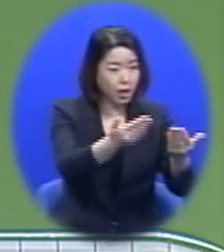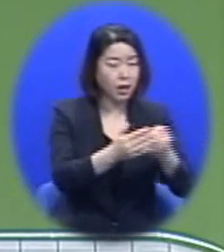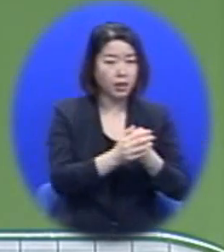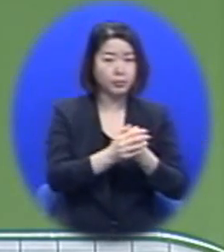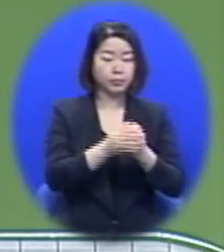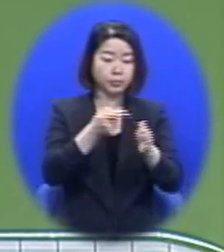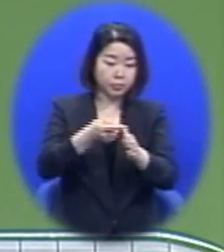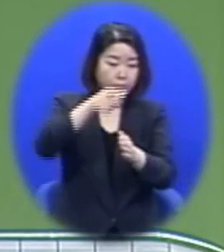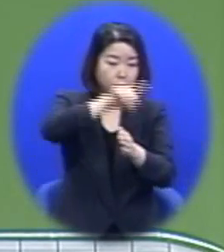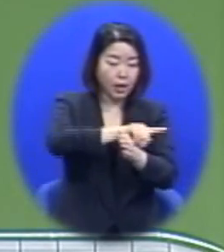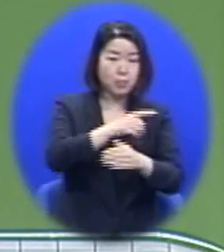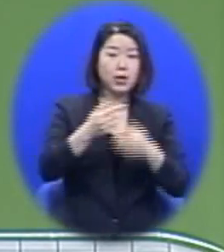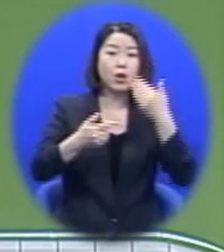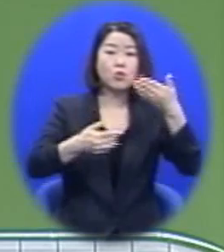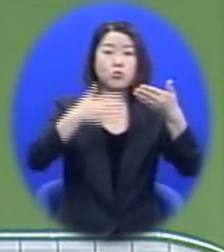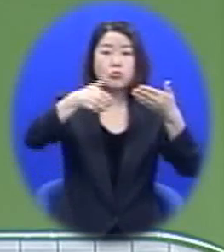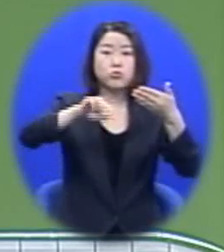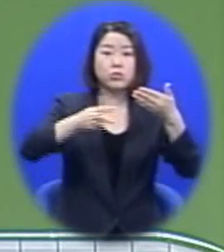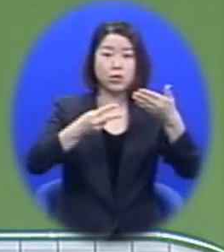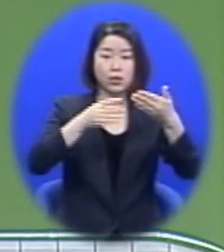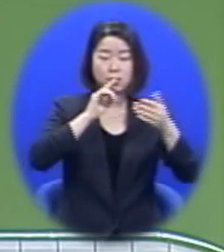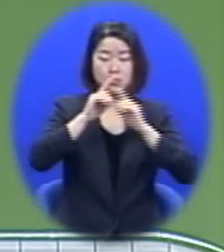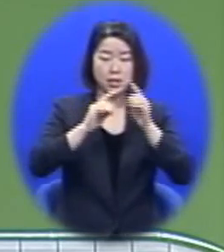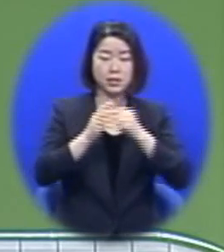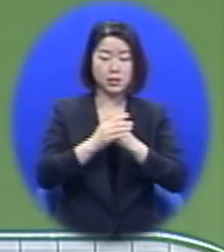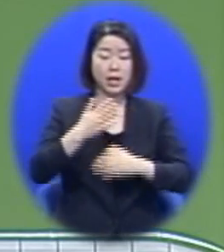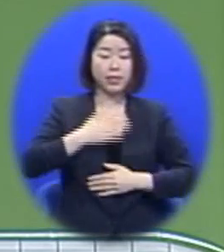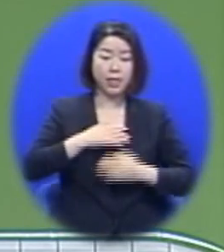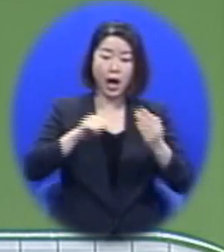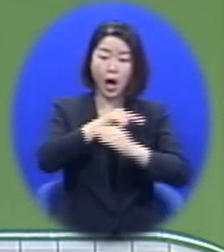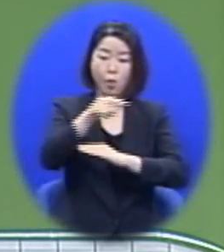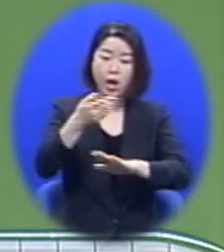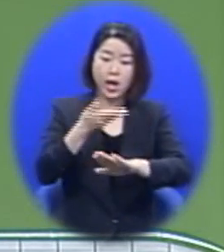9절 말씀입니다. 나 외에 다른 신을 두지 마라.